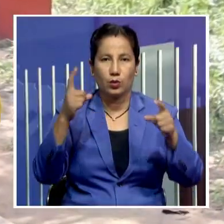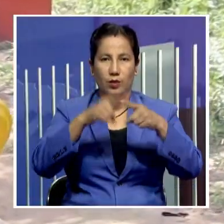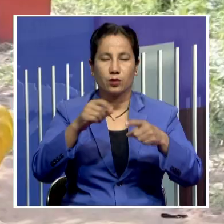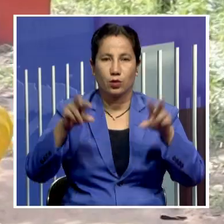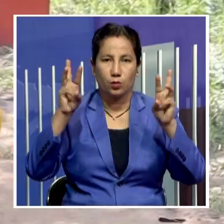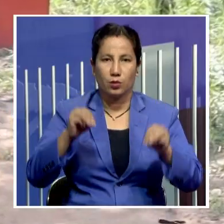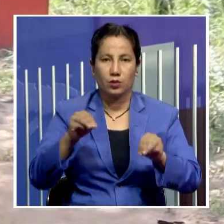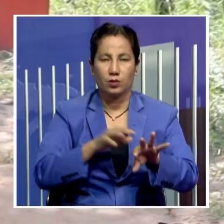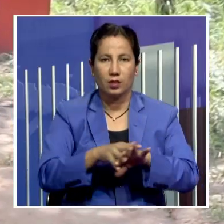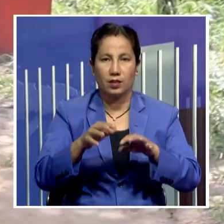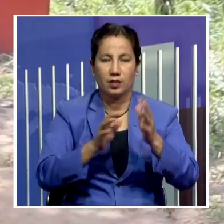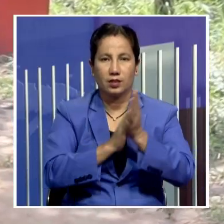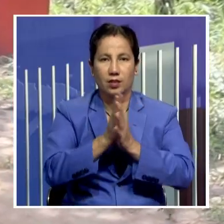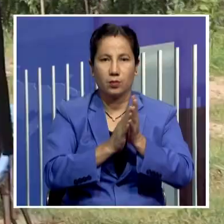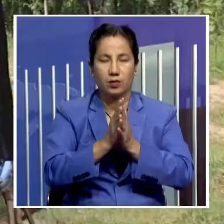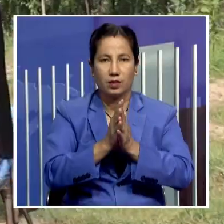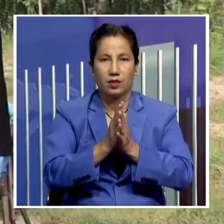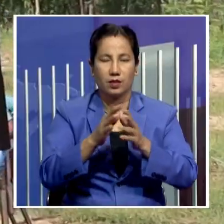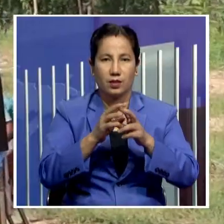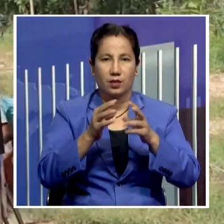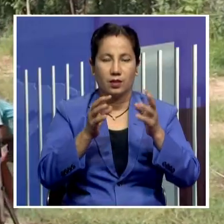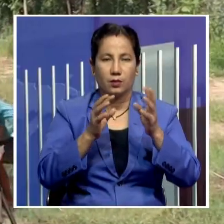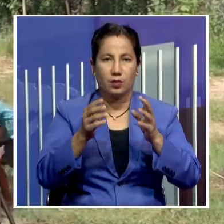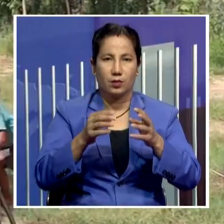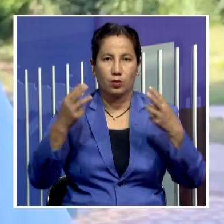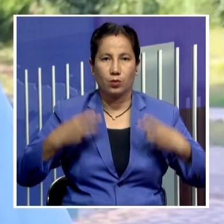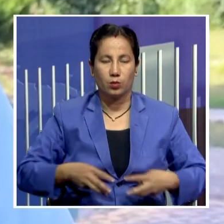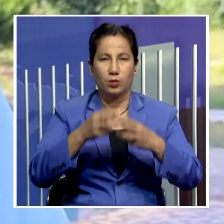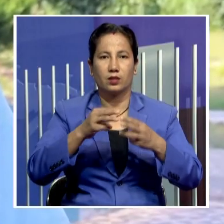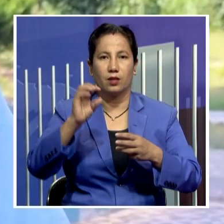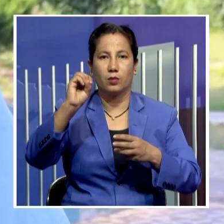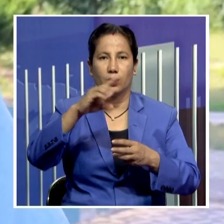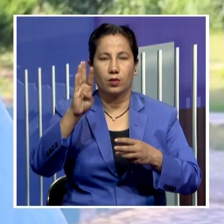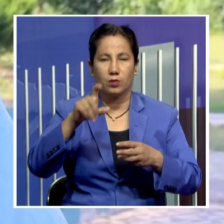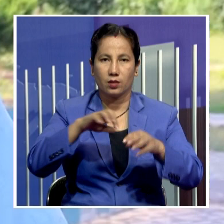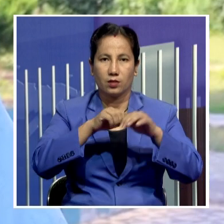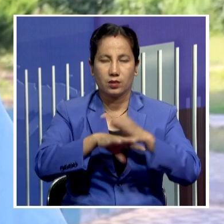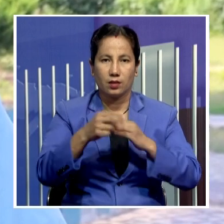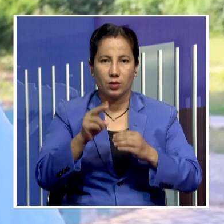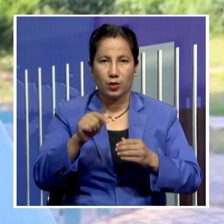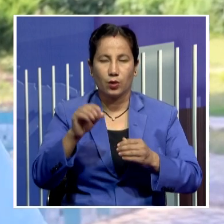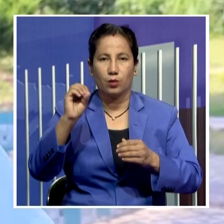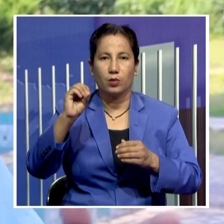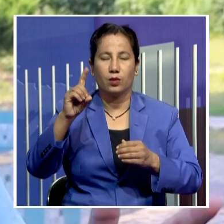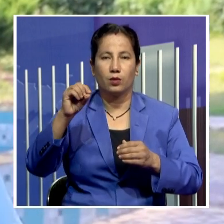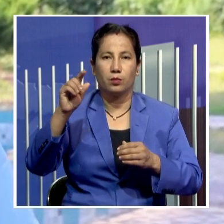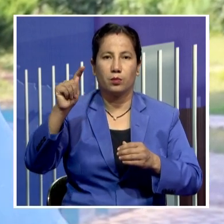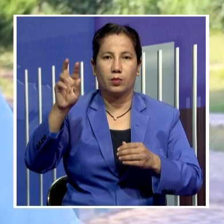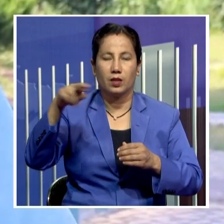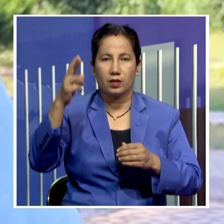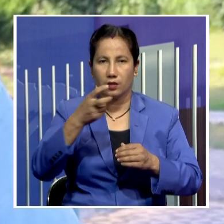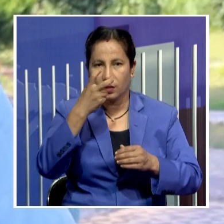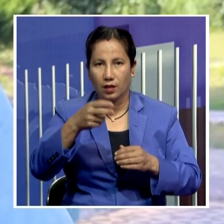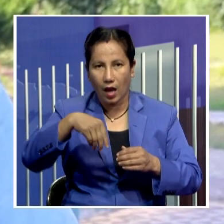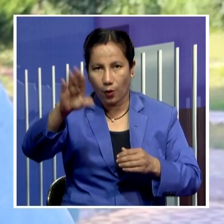रहेको सामुदायिक वनभोक्ता समूहका अध्यक्ष पवन रिजालले बताउनुभयो। भर्खर मात्र सञ्चालन भएको यो पार्क तपाईँहरूले देखिरहनु भएको छ,